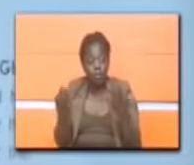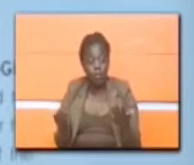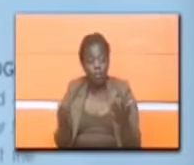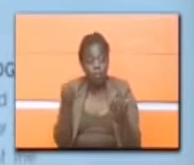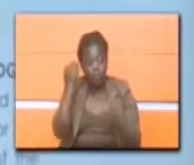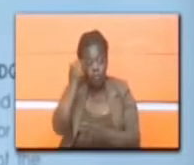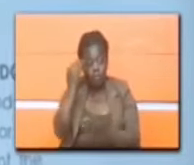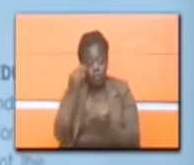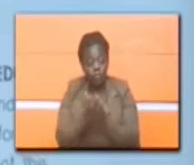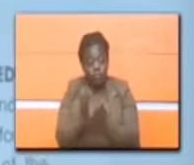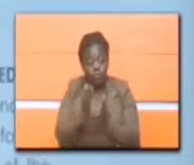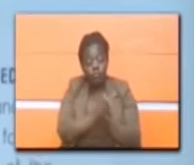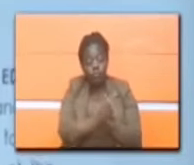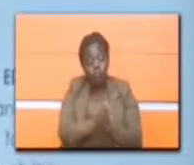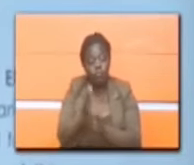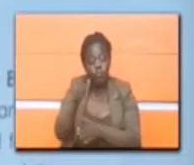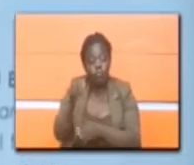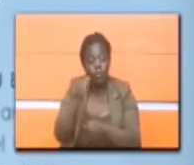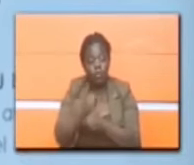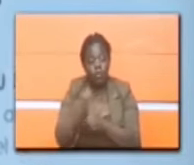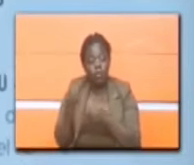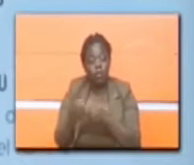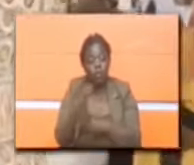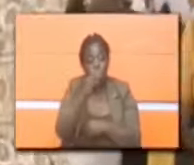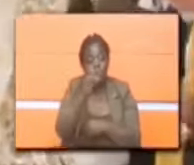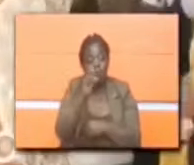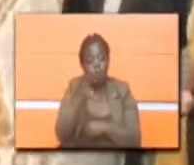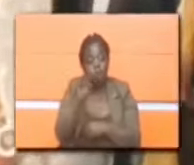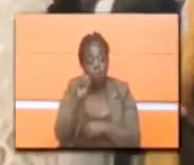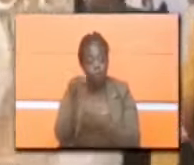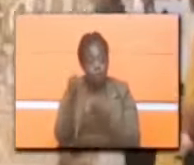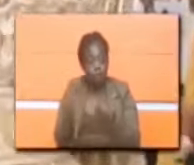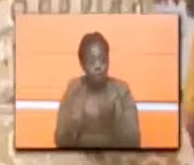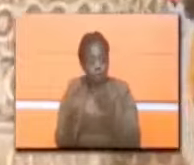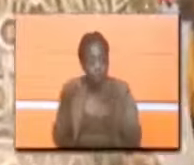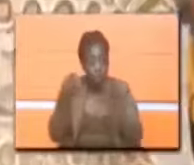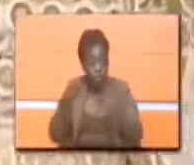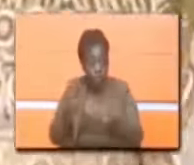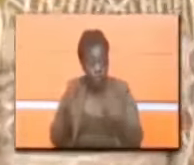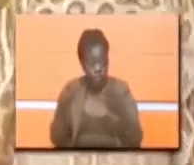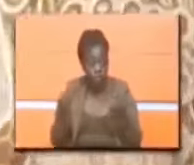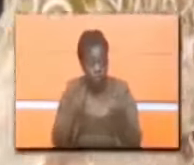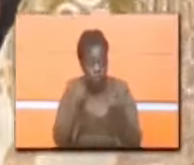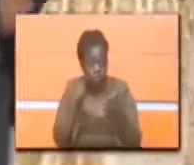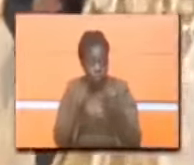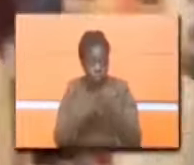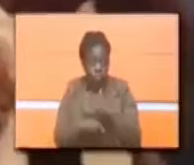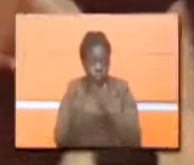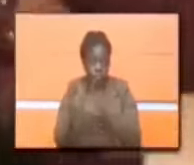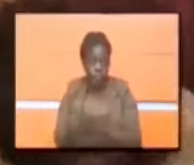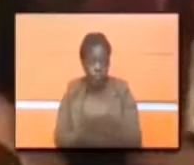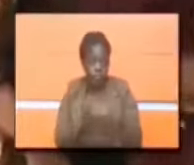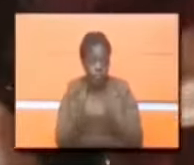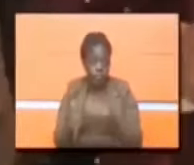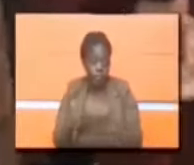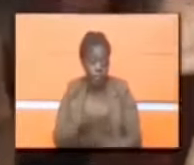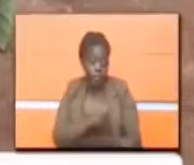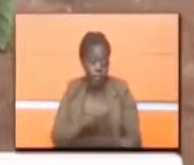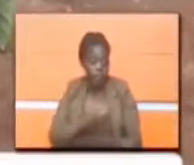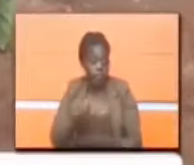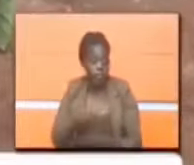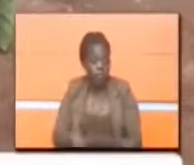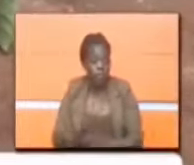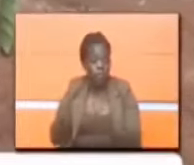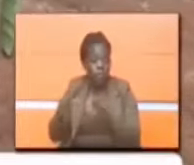kkooti ekiyimiriza okwanjula kwa muwala we Caroline Nassolo okwali kugenda mu maaso ng'agamba kwategekebwa ku bukojja ekimenya